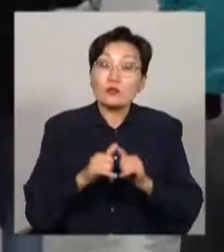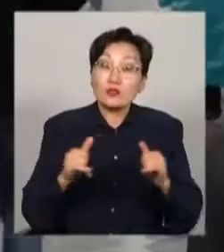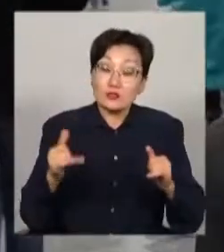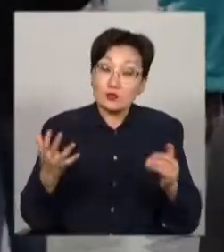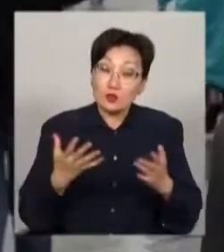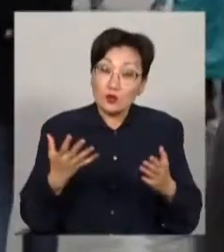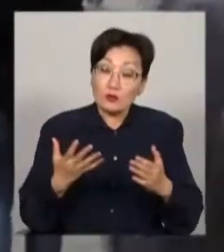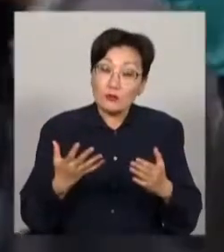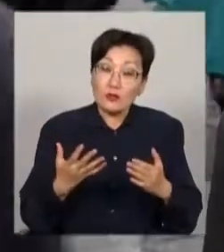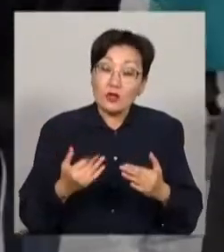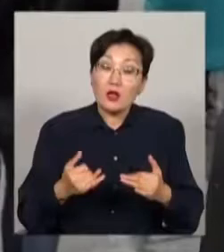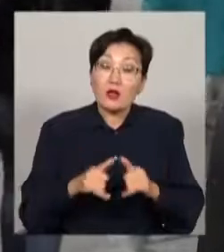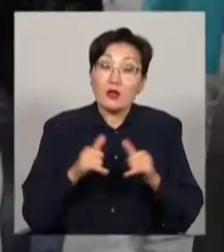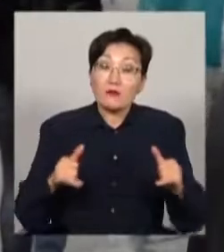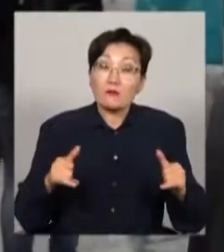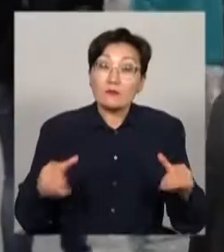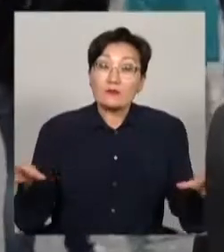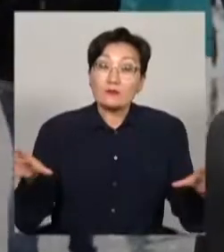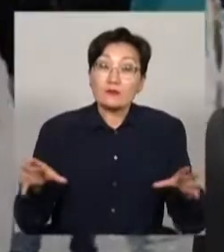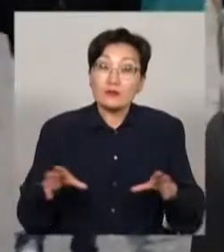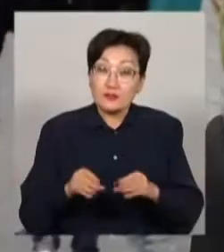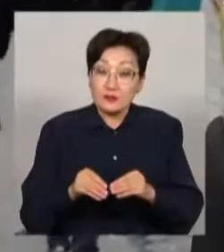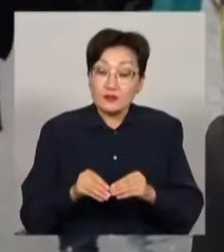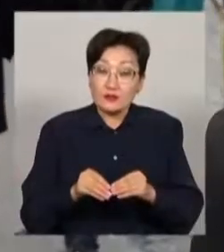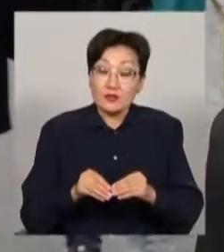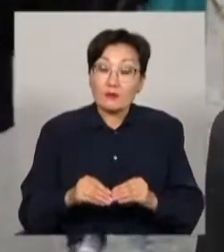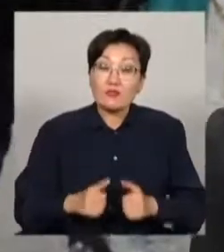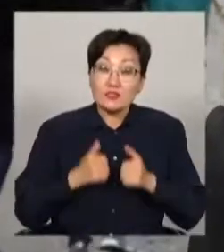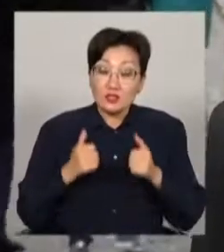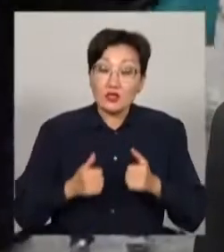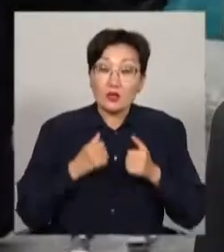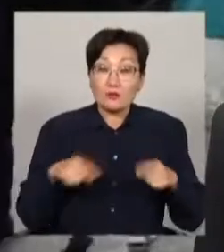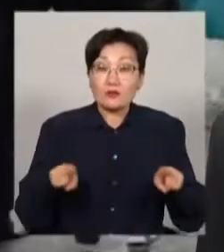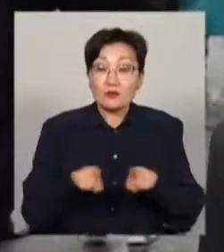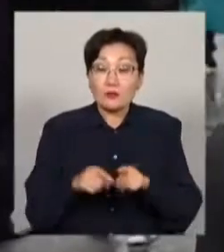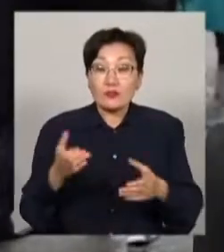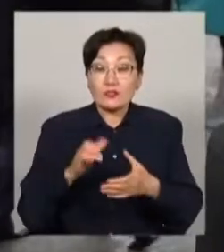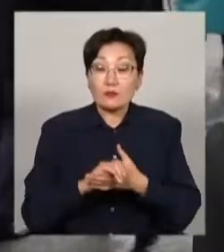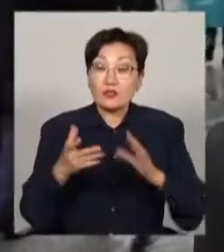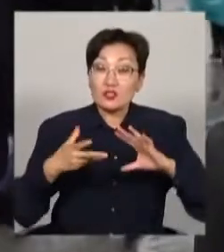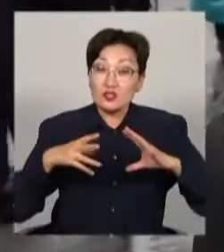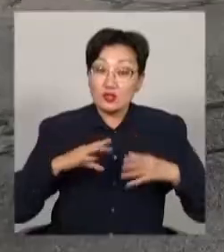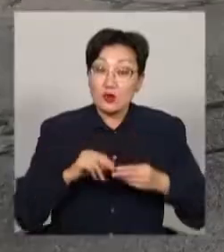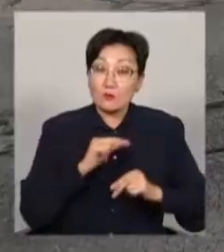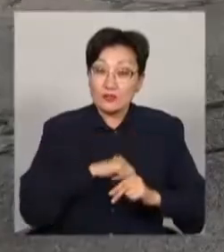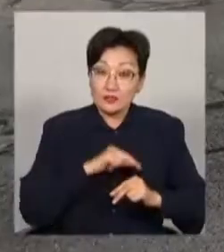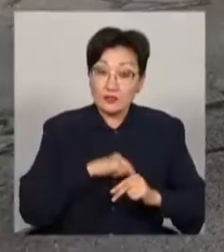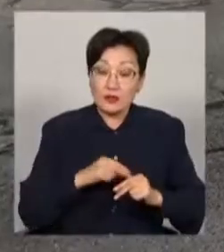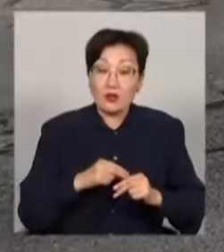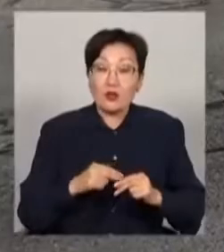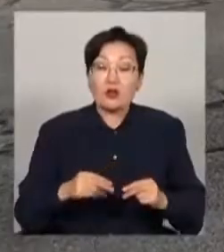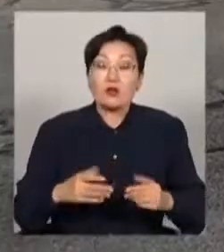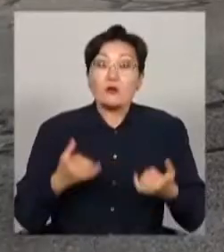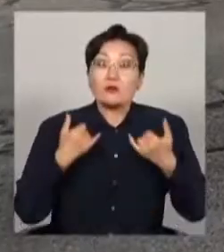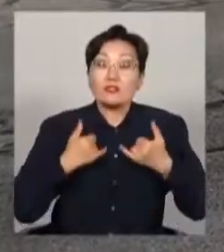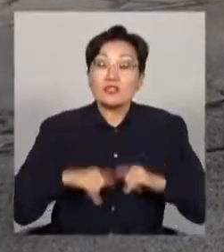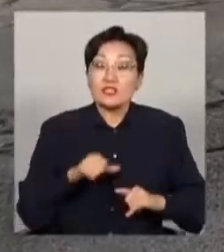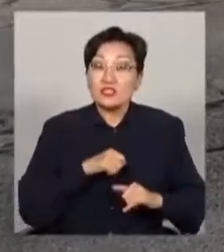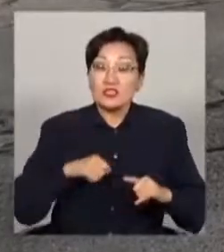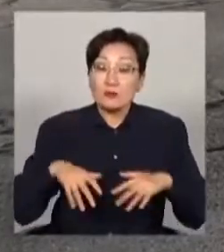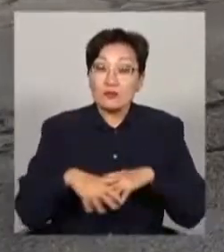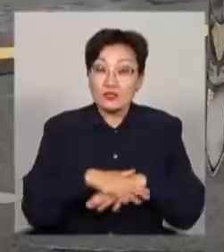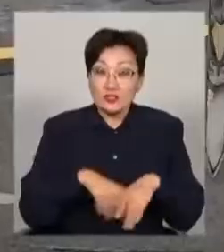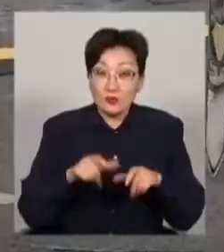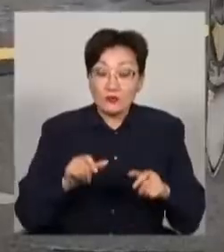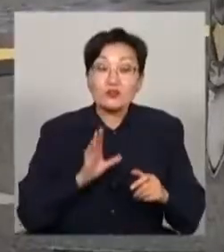какому продвижению мы сегодня идем, стремимся, и также ознакомиться с результатами работ. В восторге от мероприятия и сами жители. Они